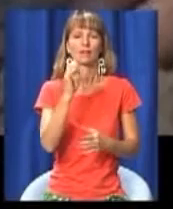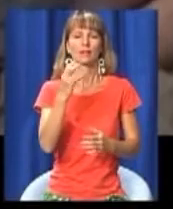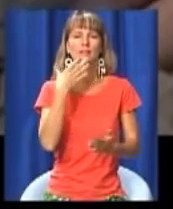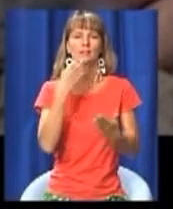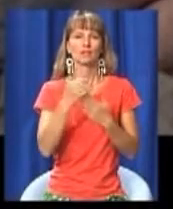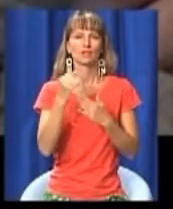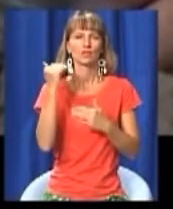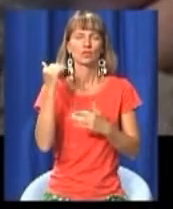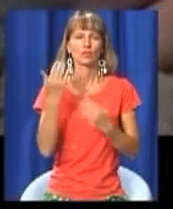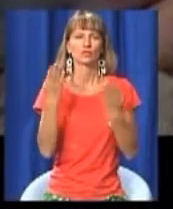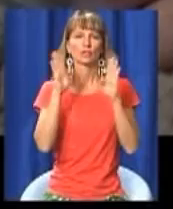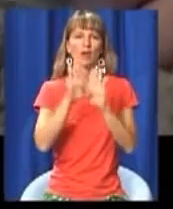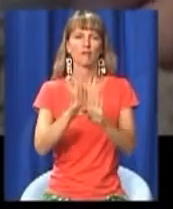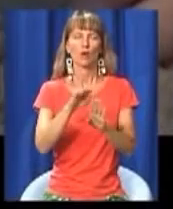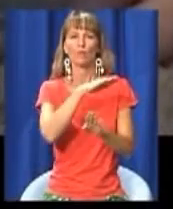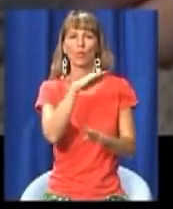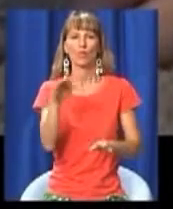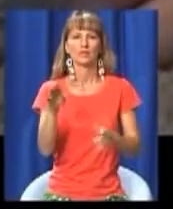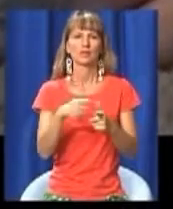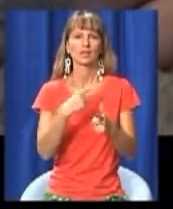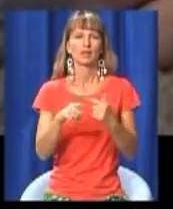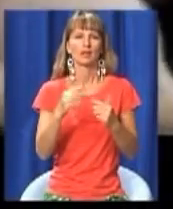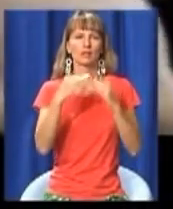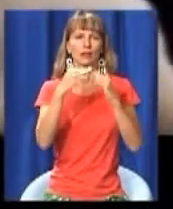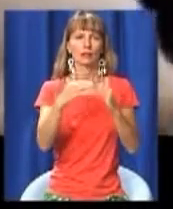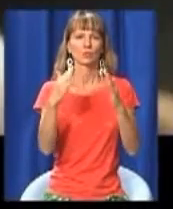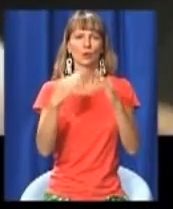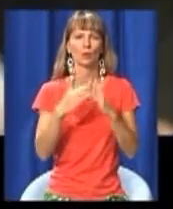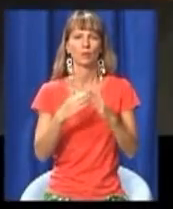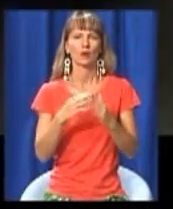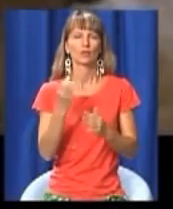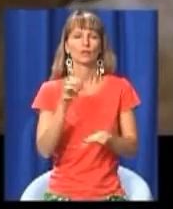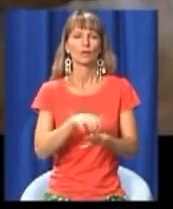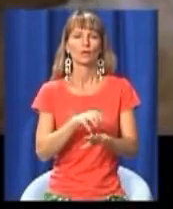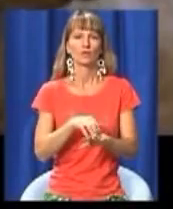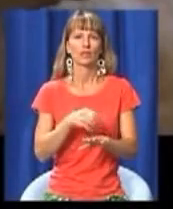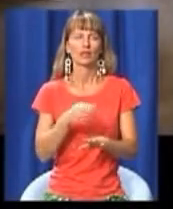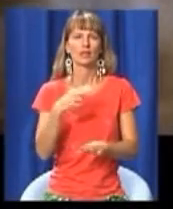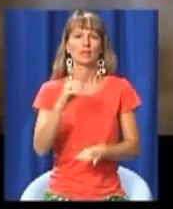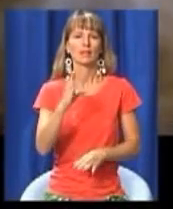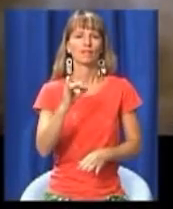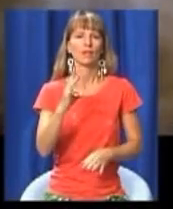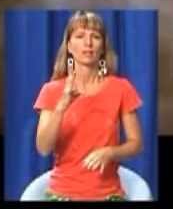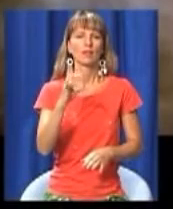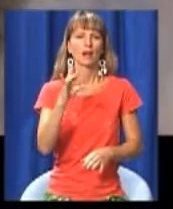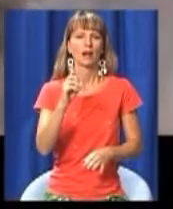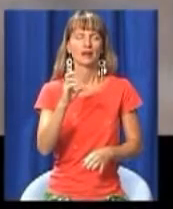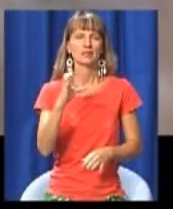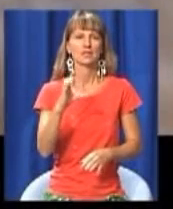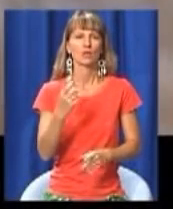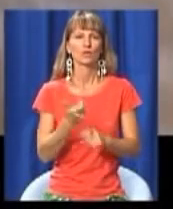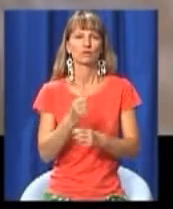своїй шафі, полиці або навіть на даху будинку. Ще котики породи Девон Рекс дуже грайливі